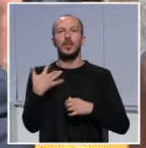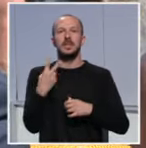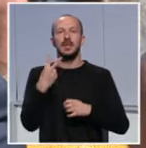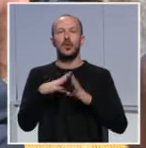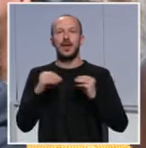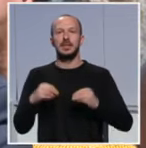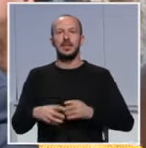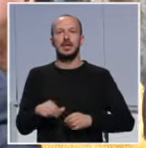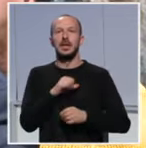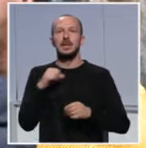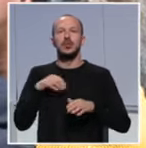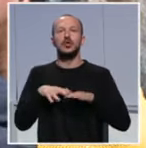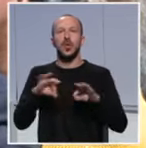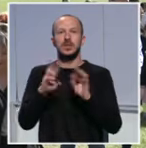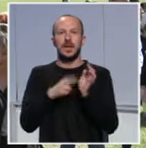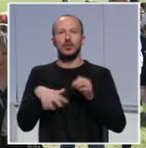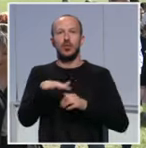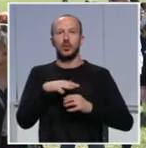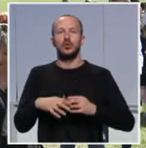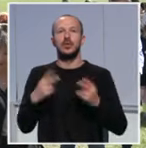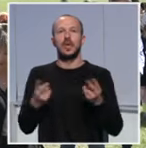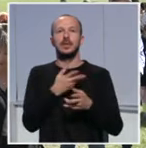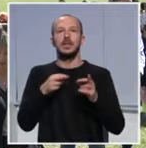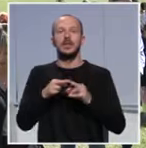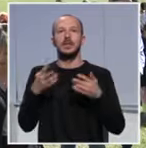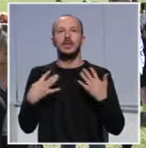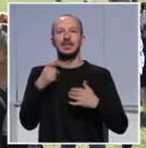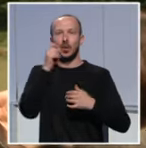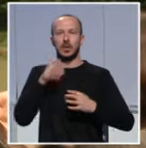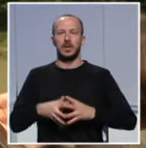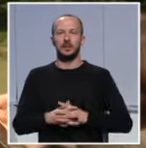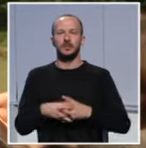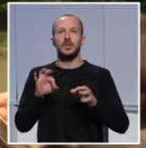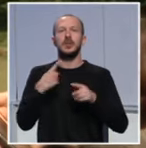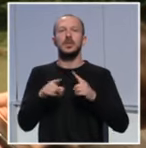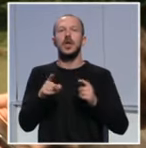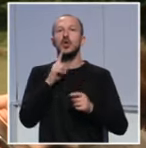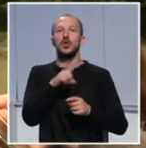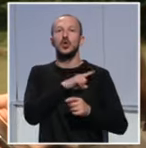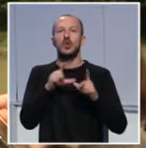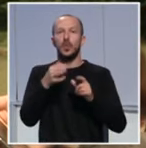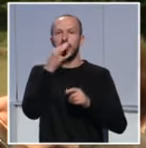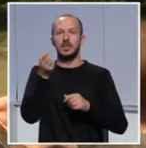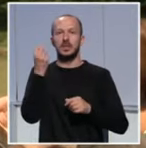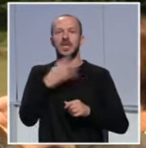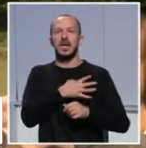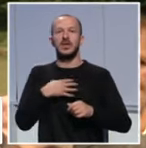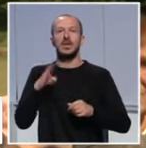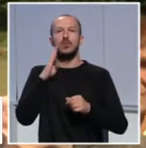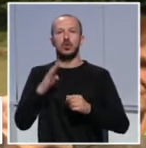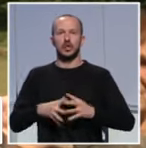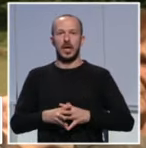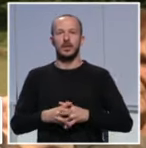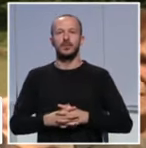1652 nestalih. Samo na širem ozrenskom području traga se za 90 ljudi. Bez obzira koje su žrtve u pitanju, da li srpske, hrvatske ili